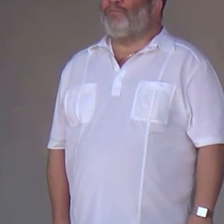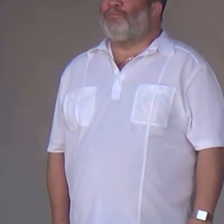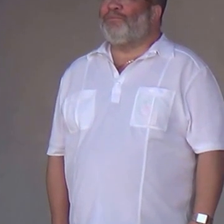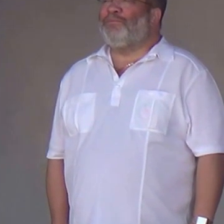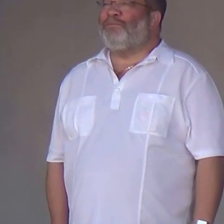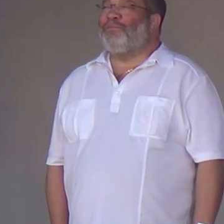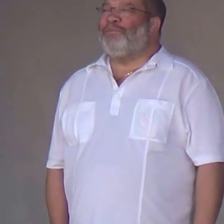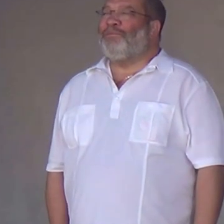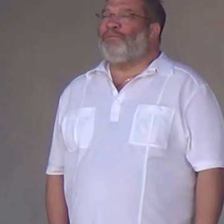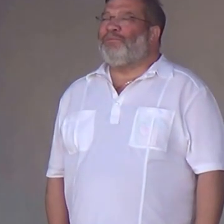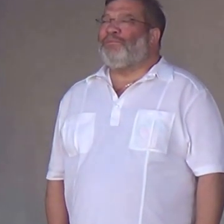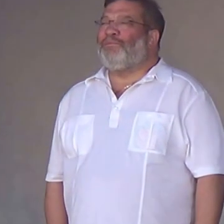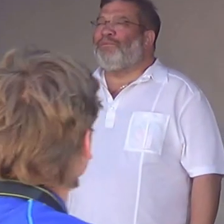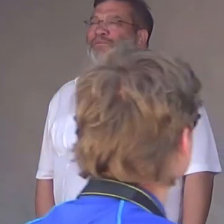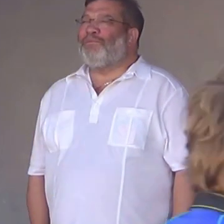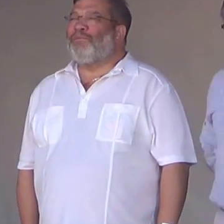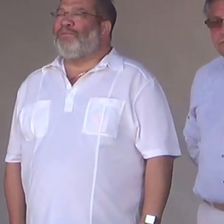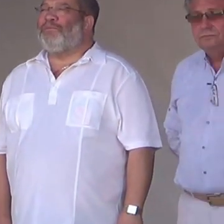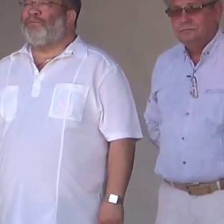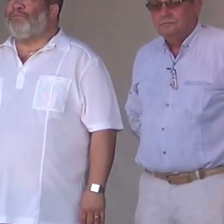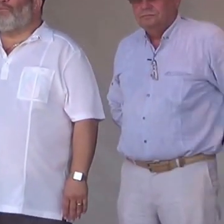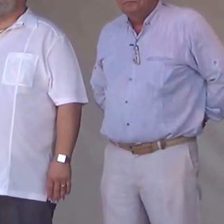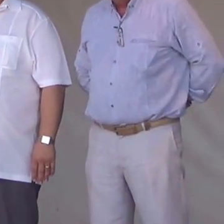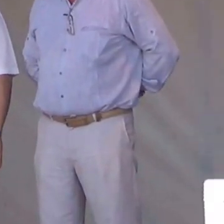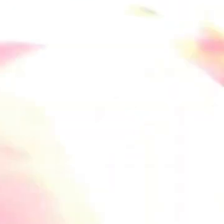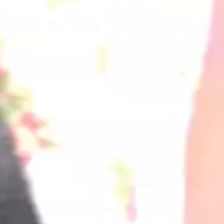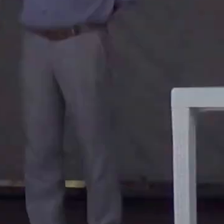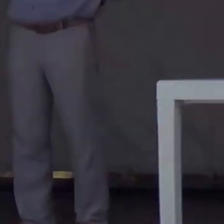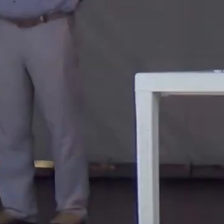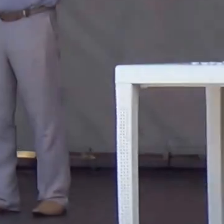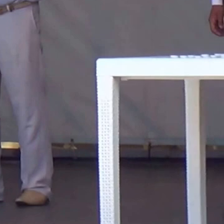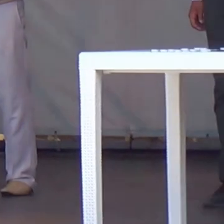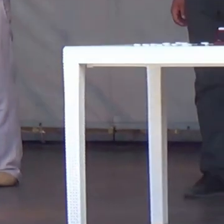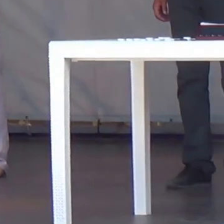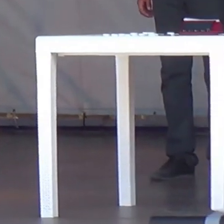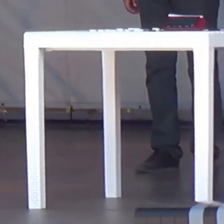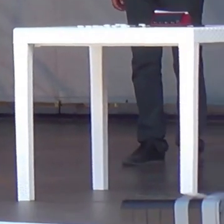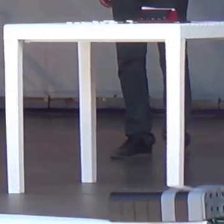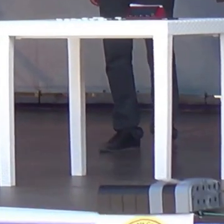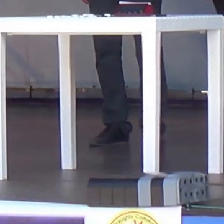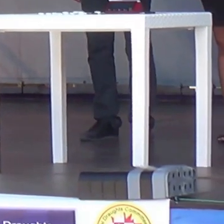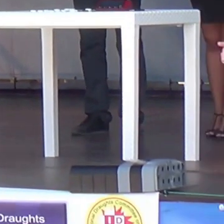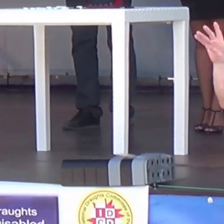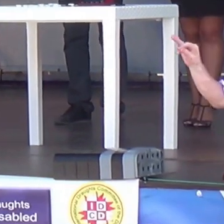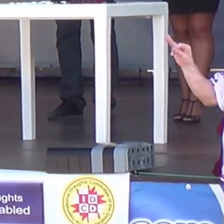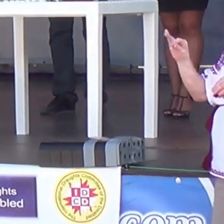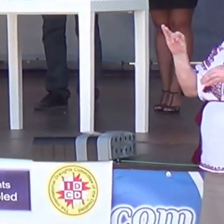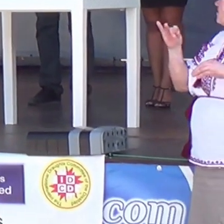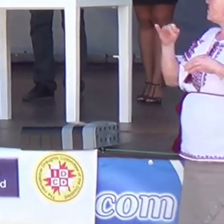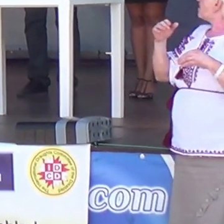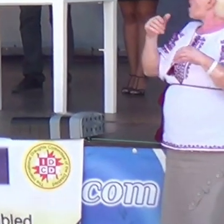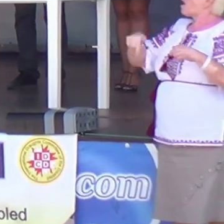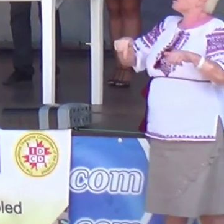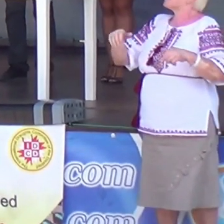матчи, кто-то проигрывал, кто-то переживал. Но все-таки этот дух